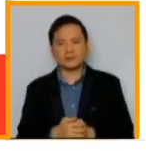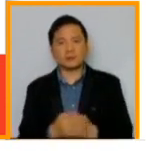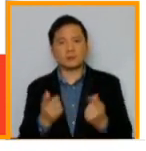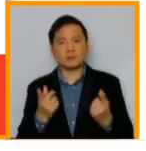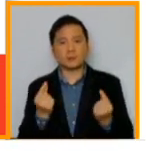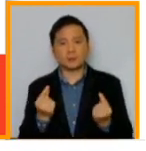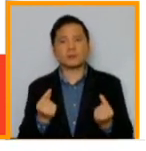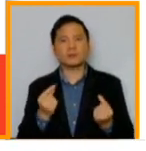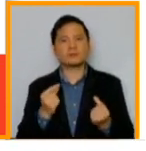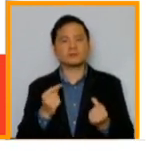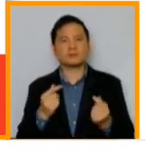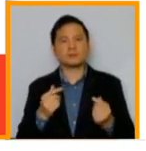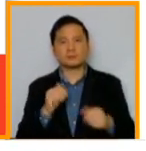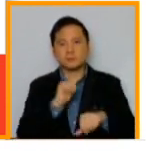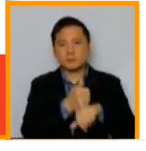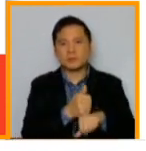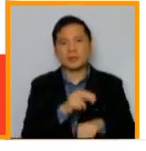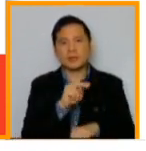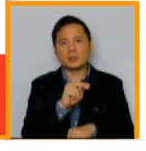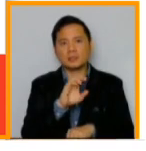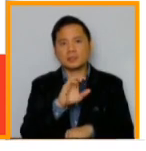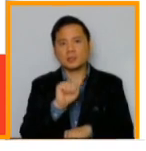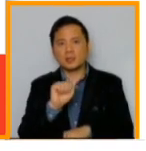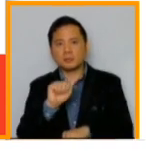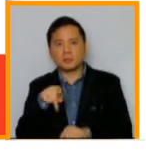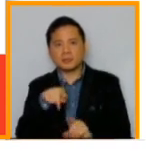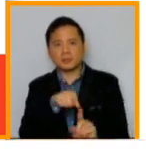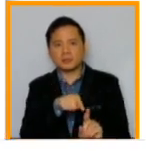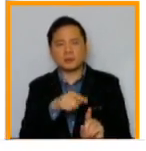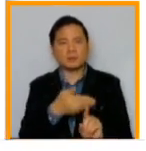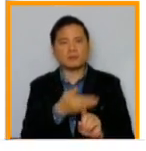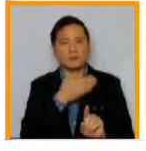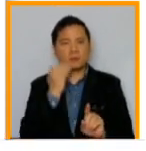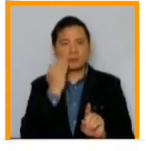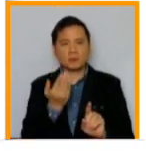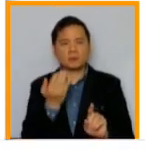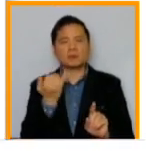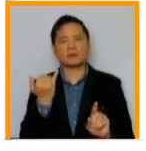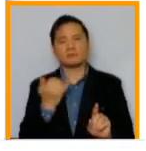97 bago siya pumanaw. Nakikiramay po kami rito sa unang hirit.